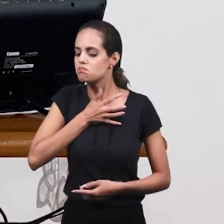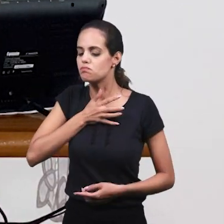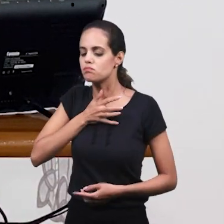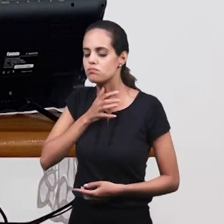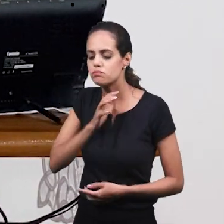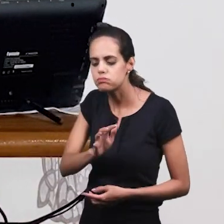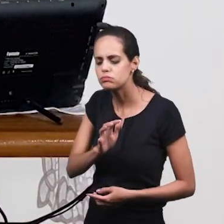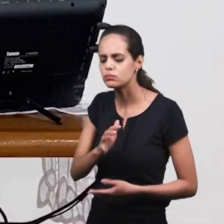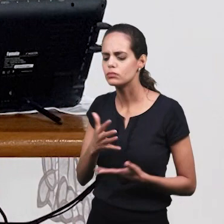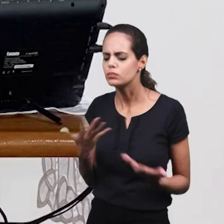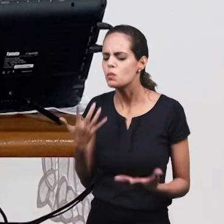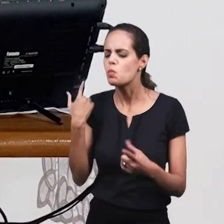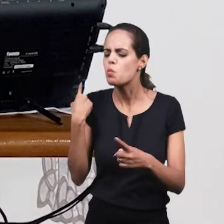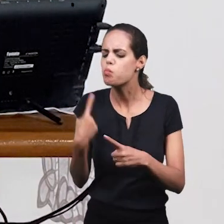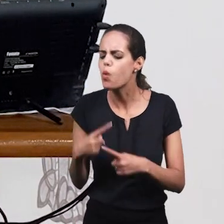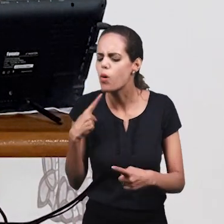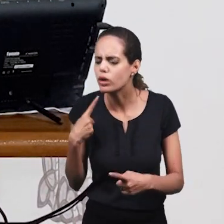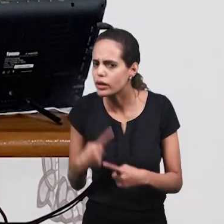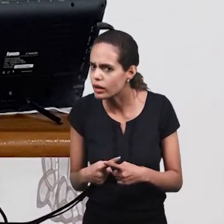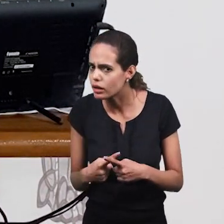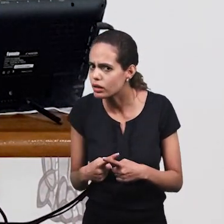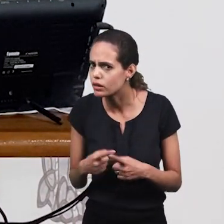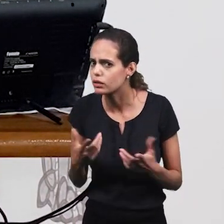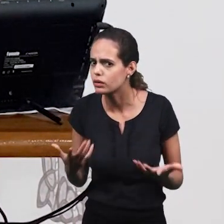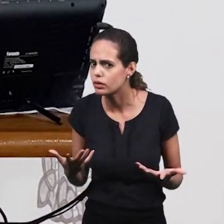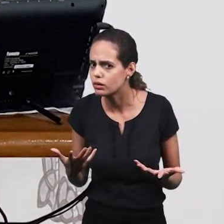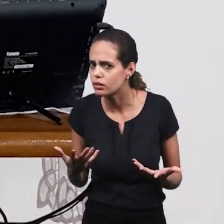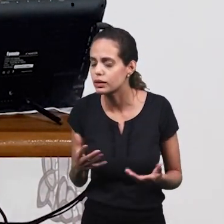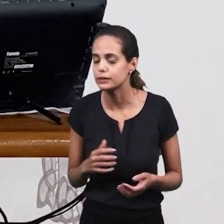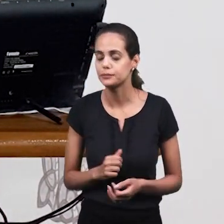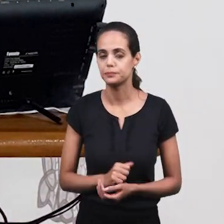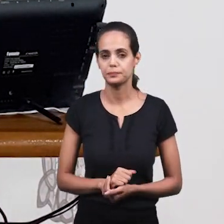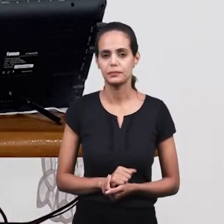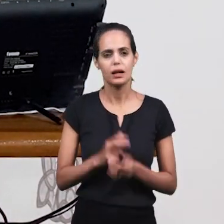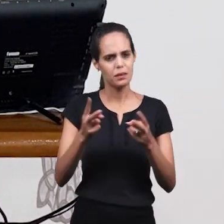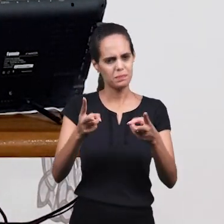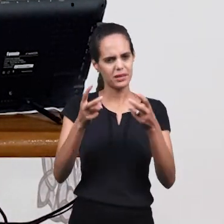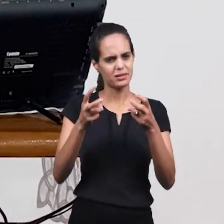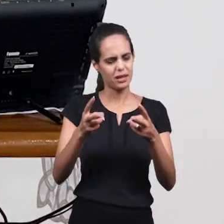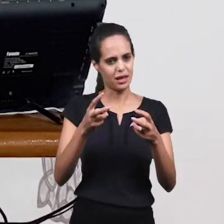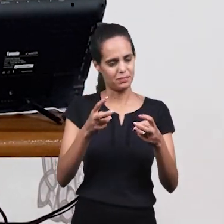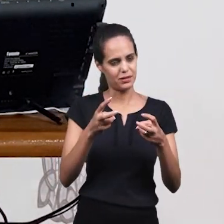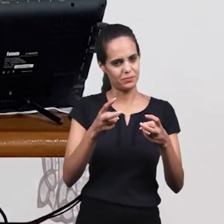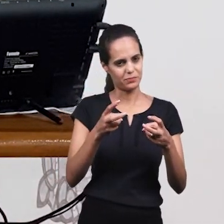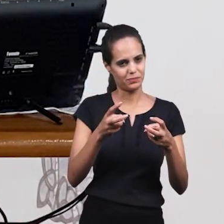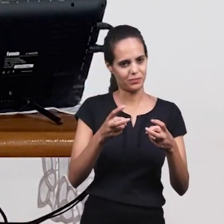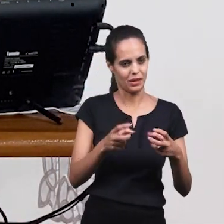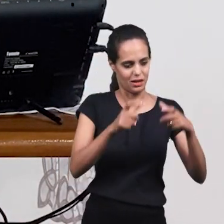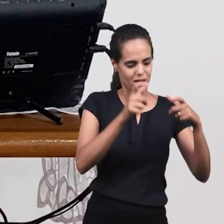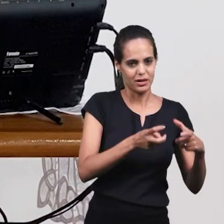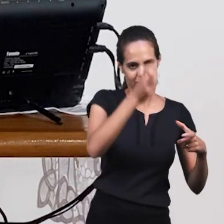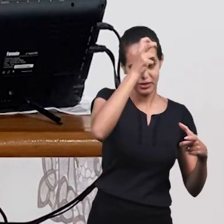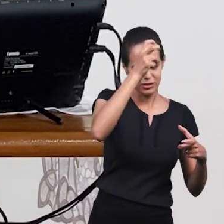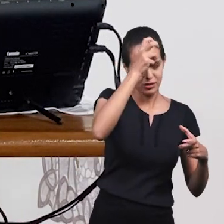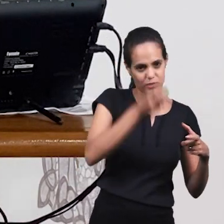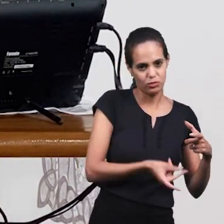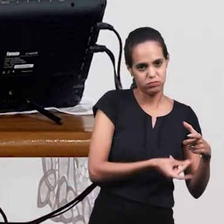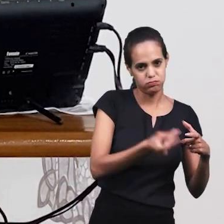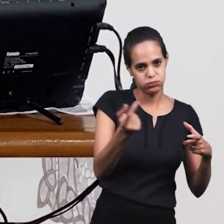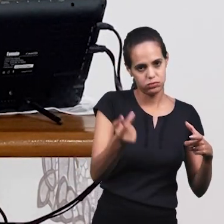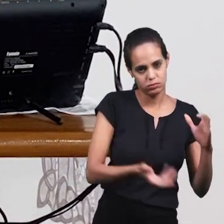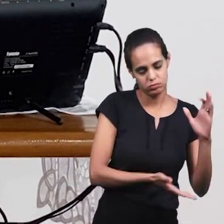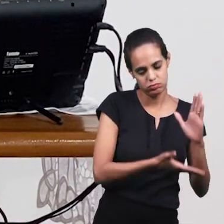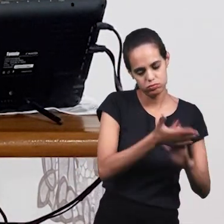pour la sortie d'Égypte, toutes les actions plantées et les décisions, elles sont venues pas de l'homme